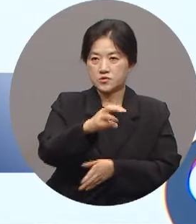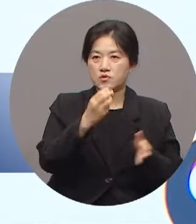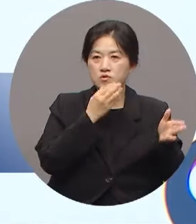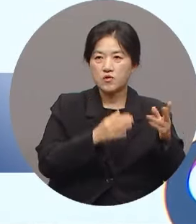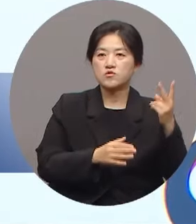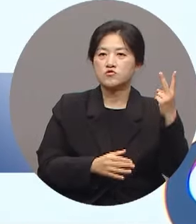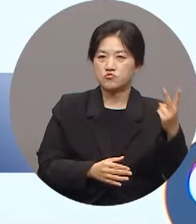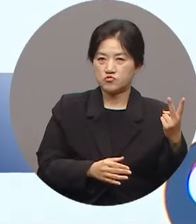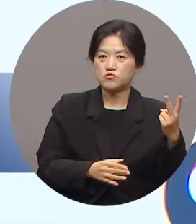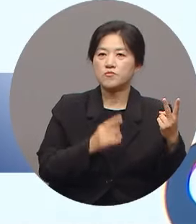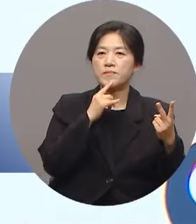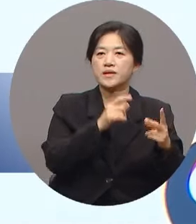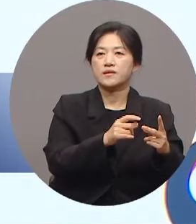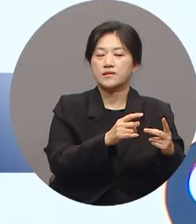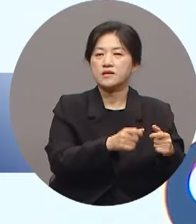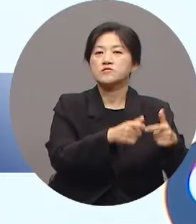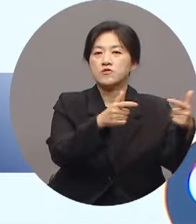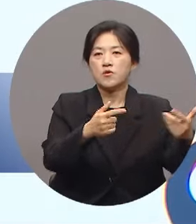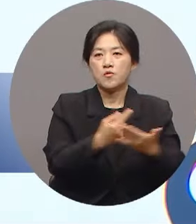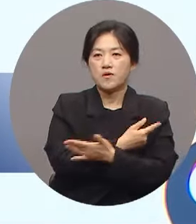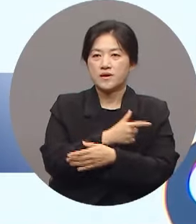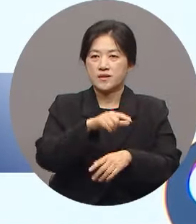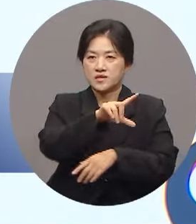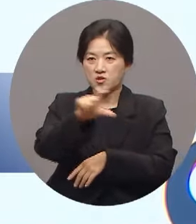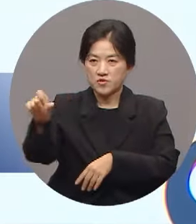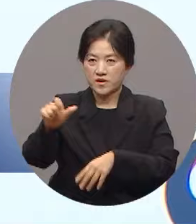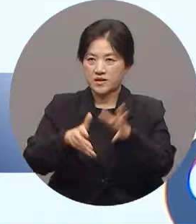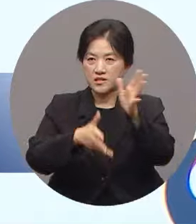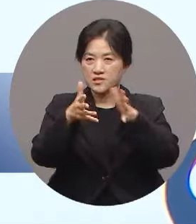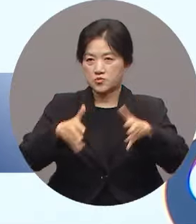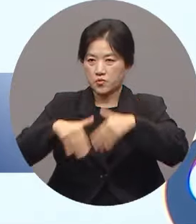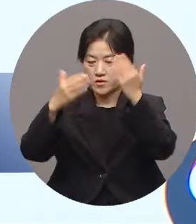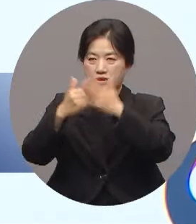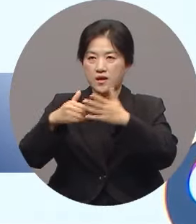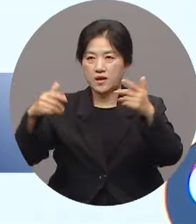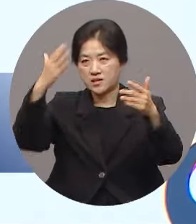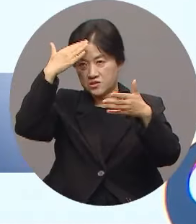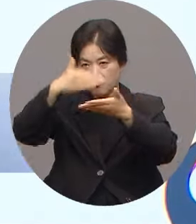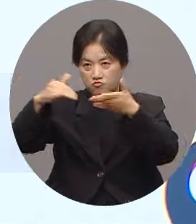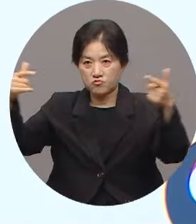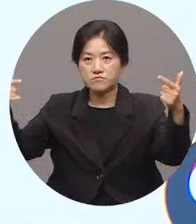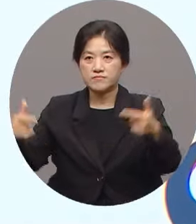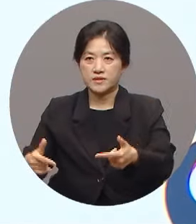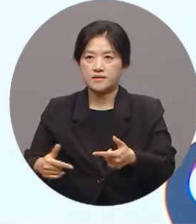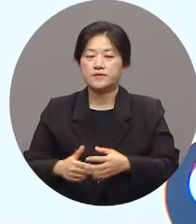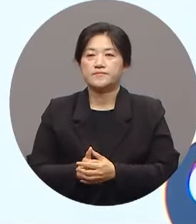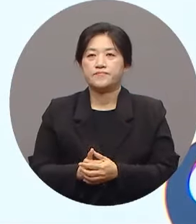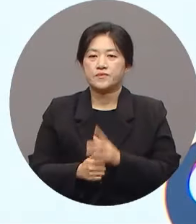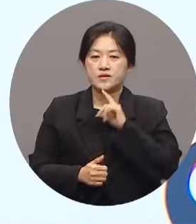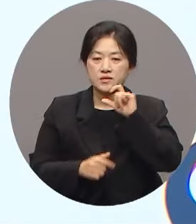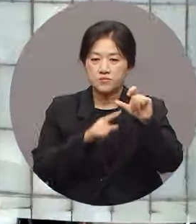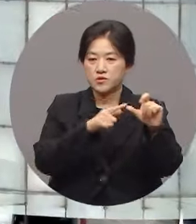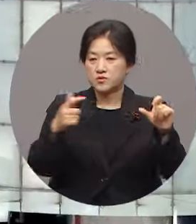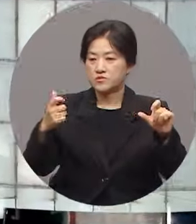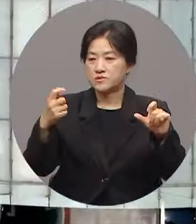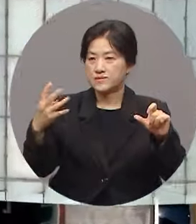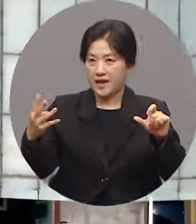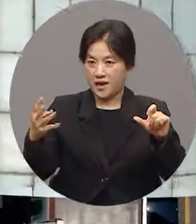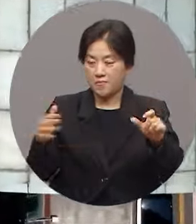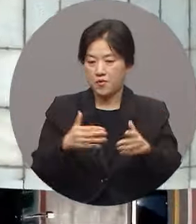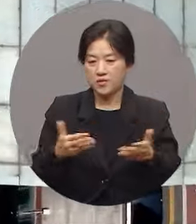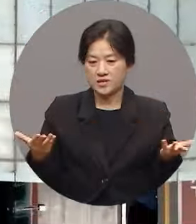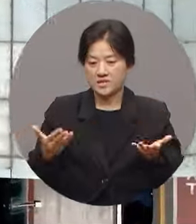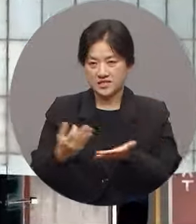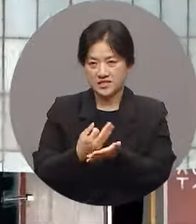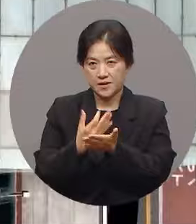두 개 시도를 시도는 증가하고 나머지 15개의 시도는 감소할 전망입니다 15세부터 64세까지 생산